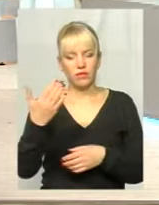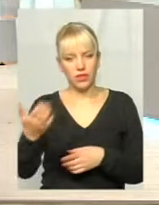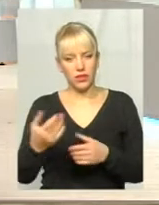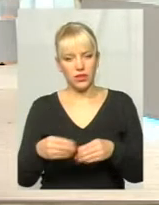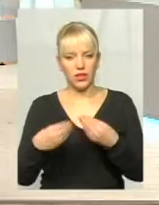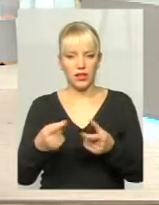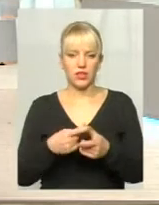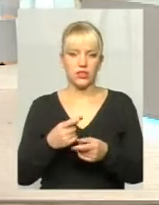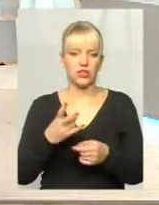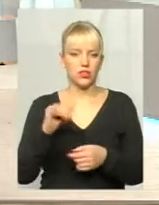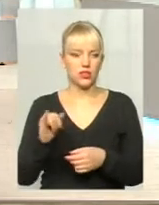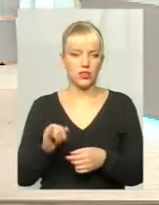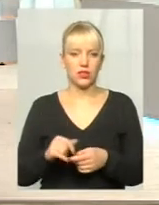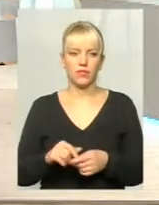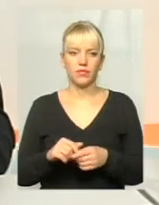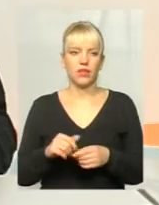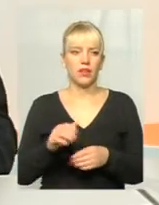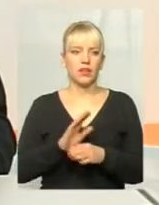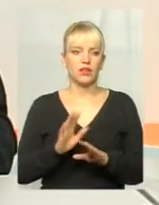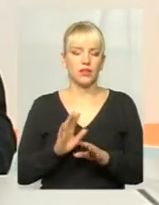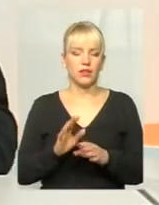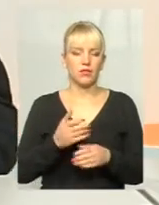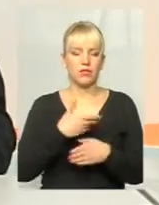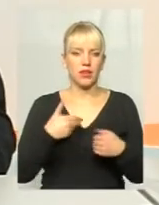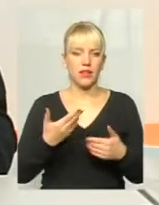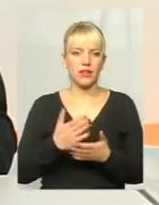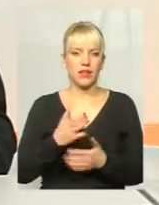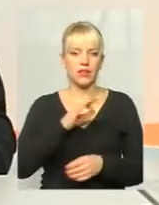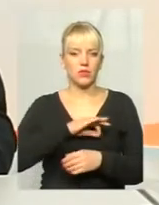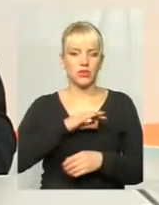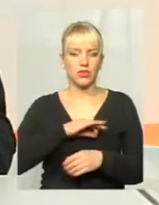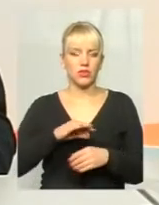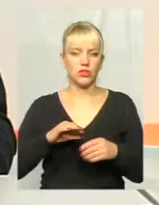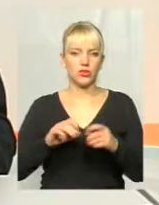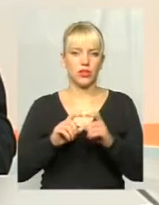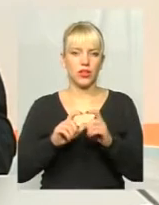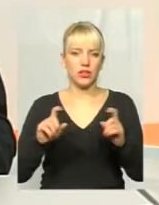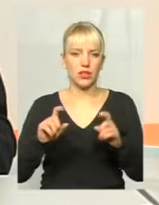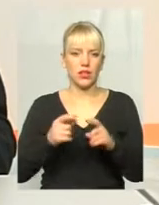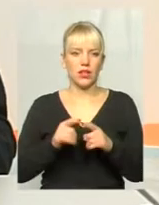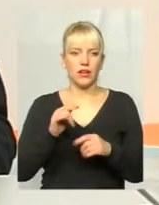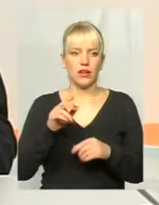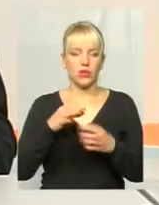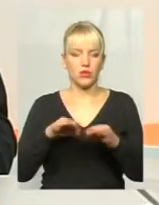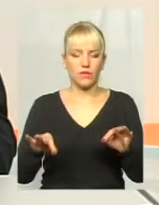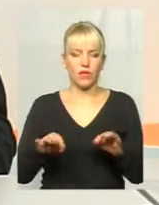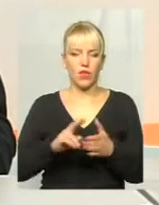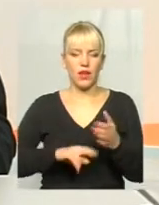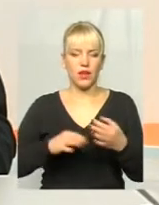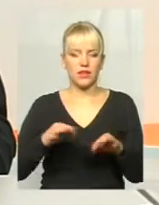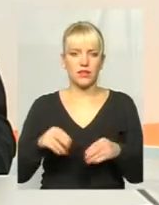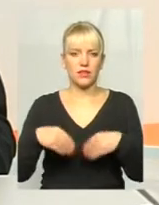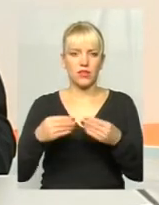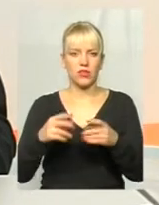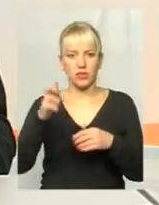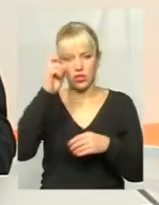видає держпроект? Ні, ну, звичайно, ми ж експлуатуюча організація. Дозвола ліцензії видається закладами державними,